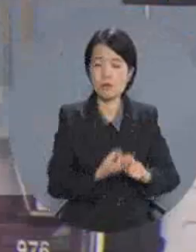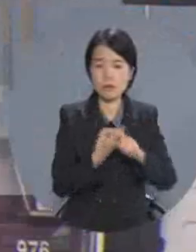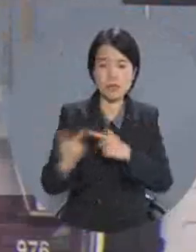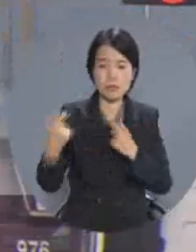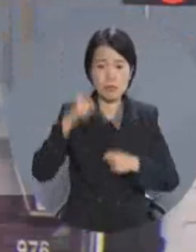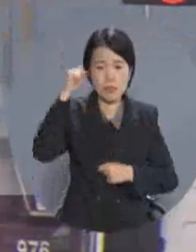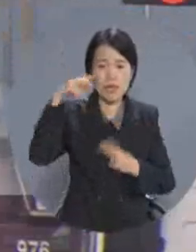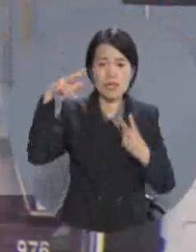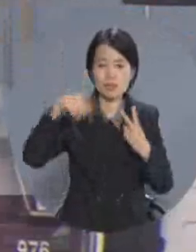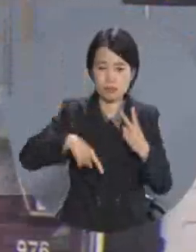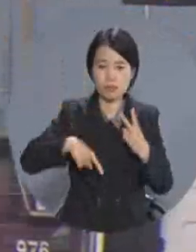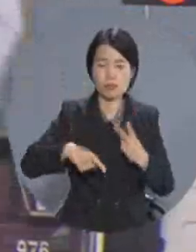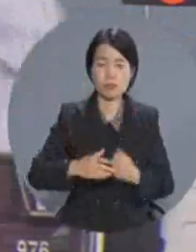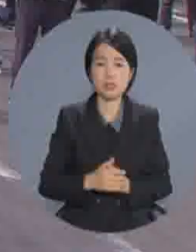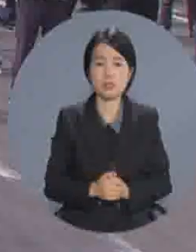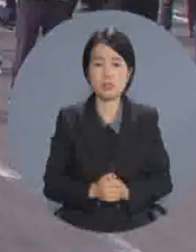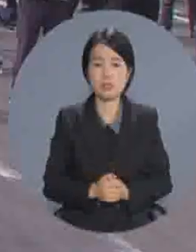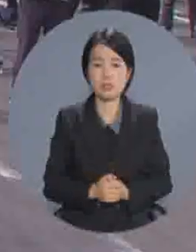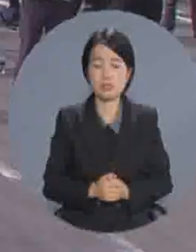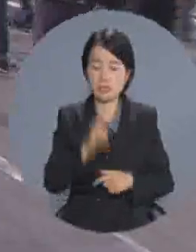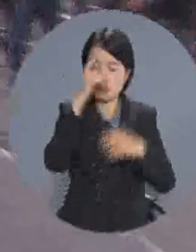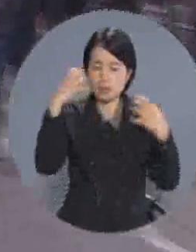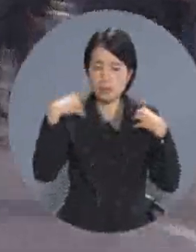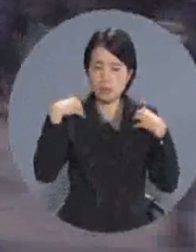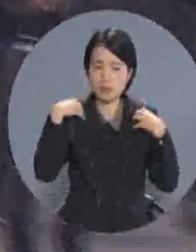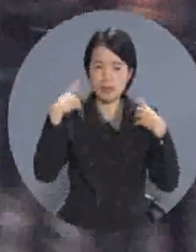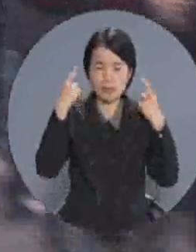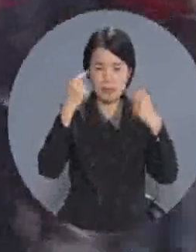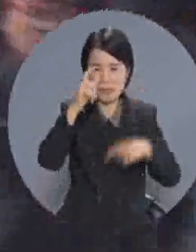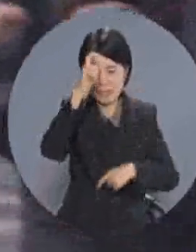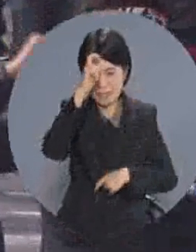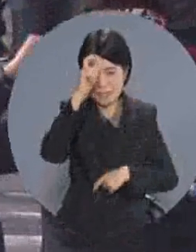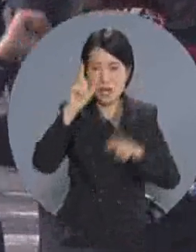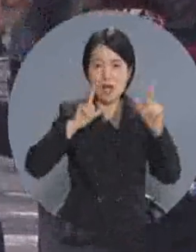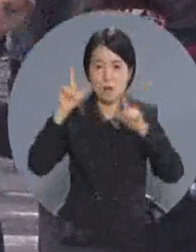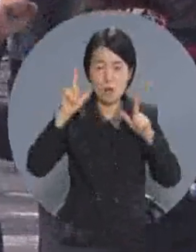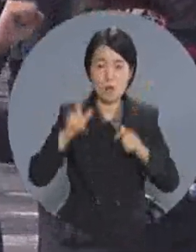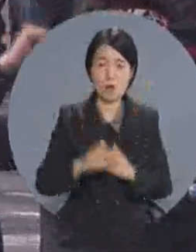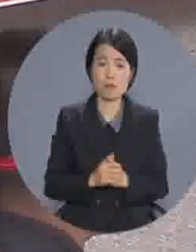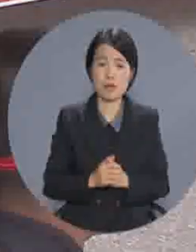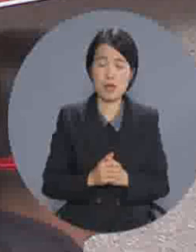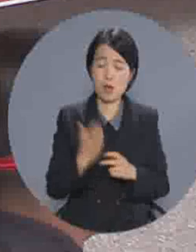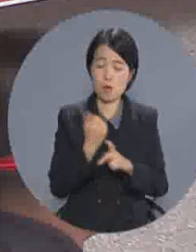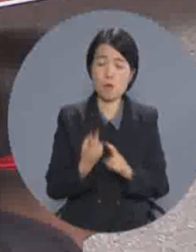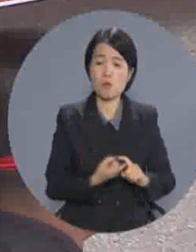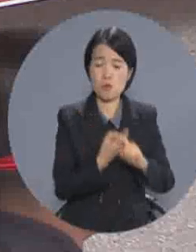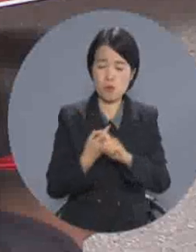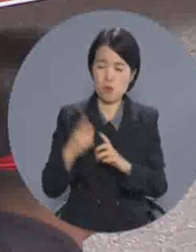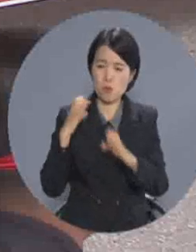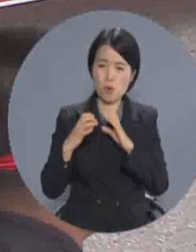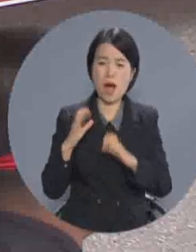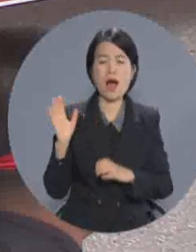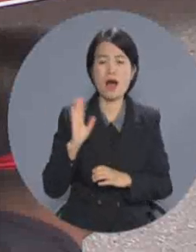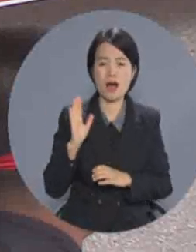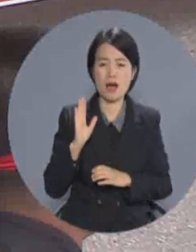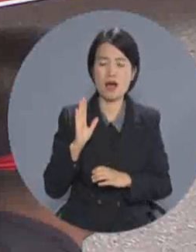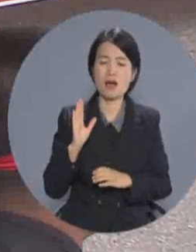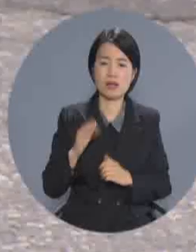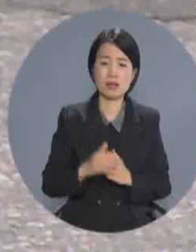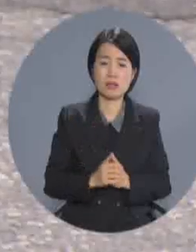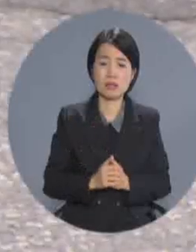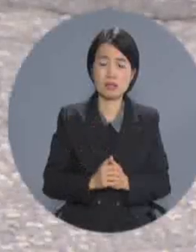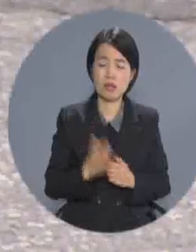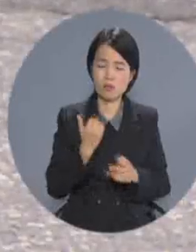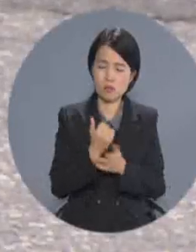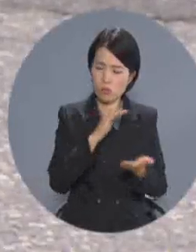총파업이 2주째를 맞았습니다. 정부가 시종일관 강경한 태도를 보이는 데다 화물연대와 대화도 이뤄지지 않고 있어